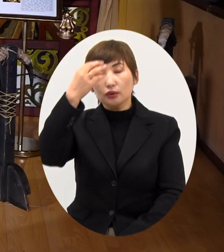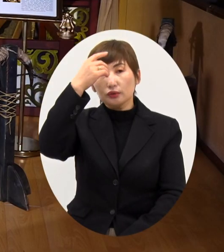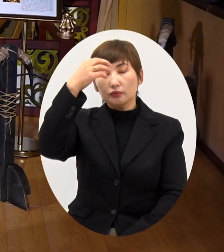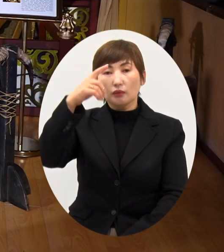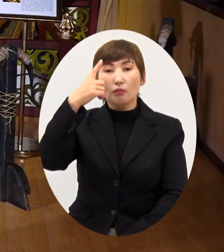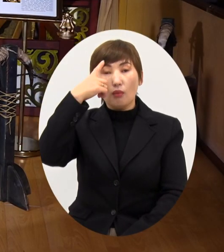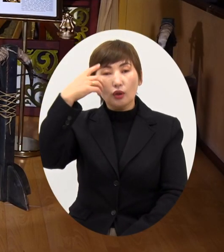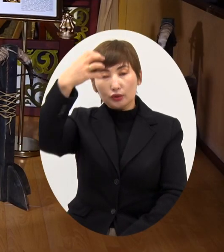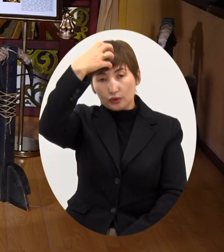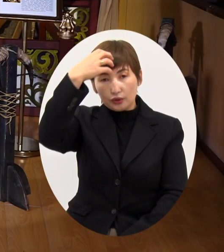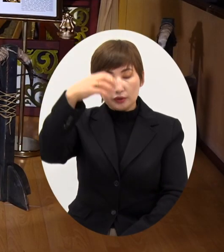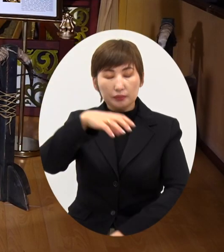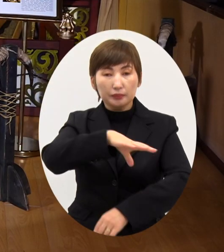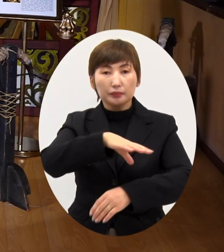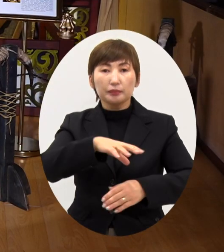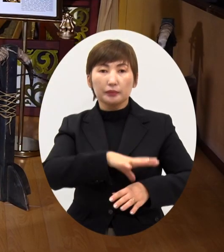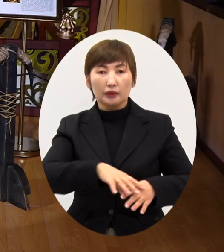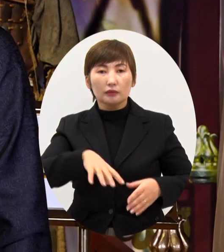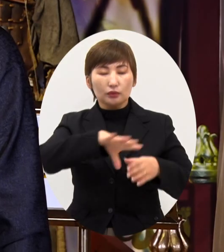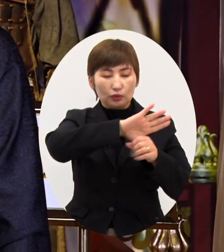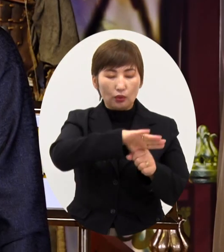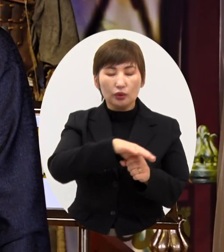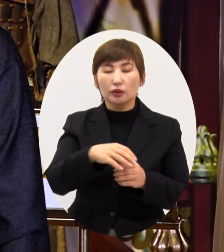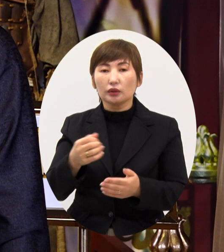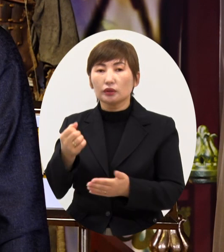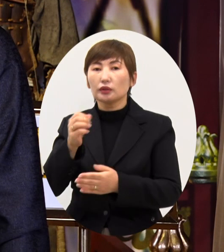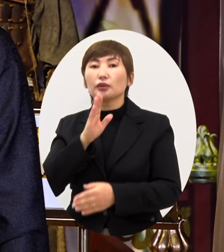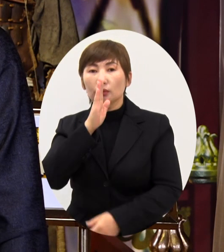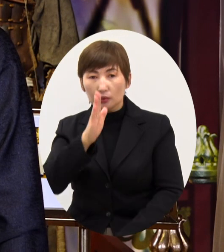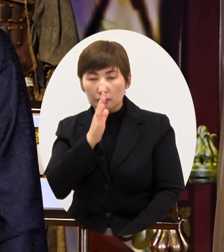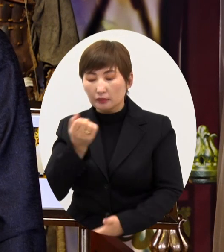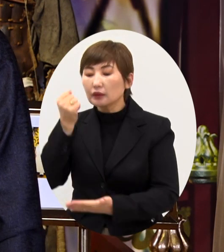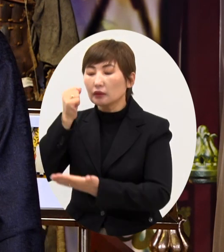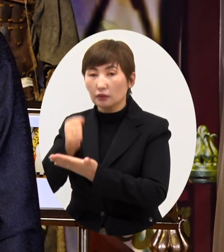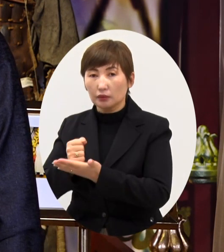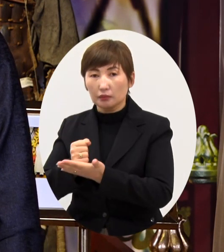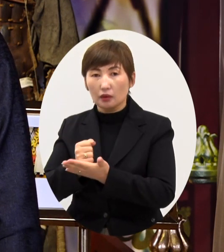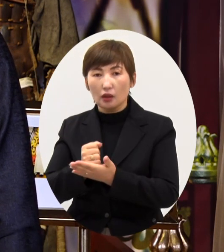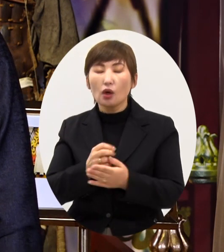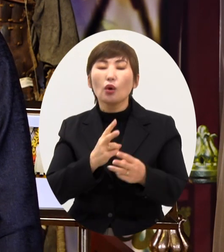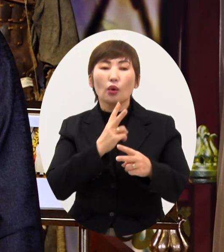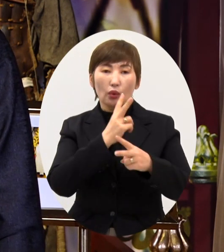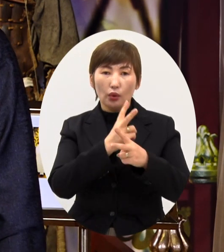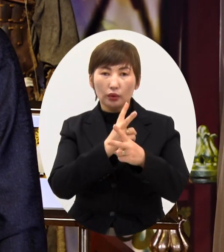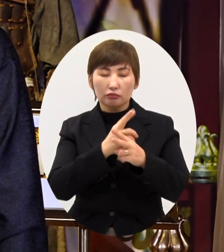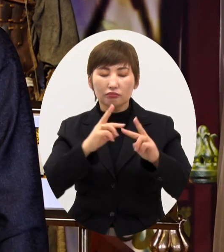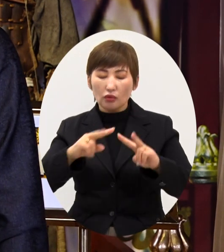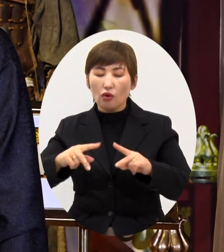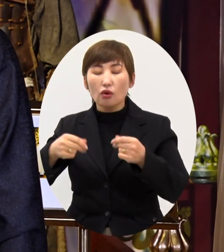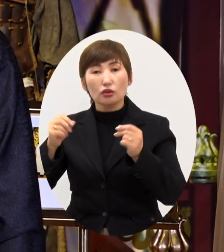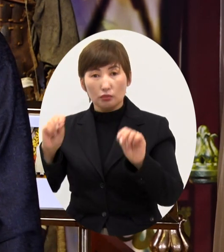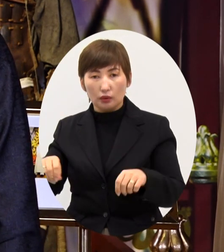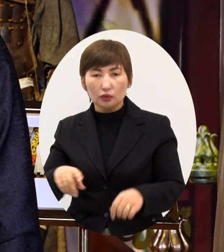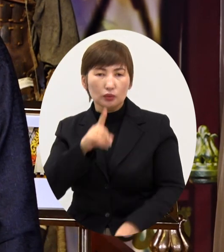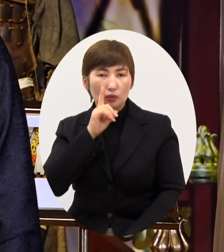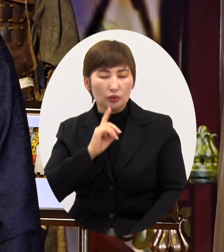Монгол төрийн бэлэгдэл болох туг, сүлд, далба, тамга, дуулал зэргийг үндсэн хуулиар өөрчилдөг.